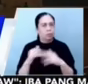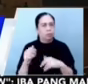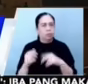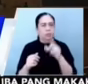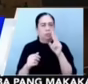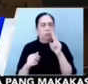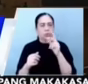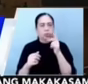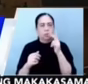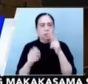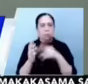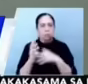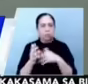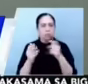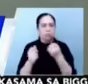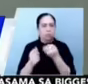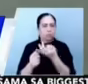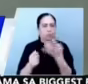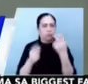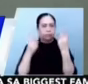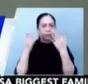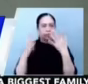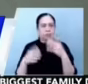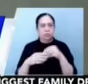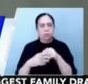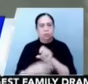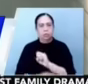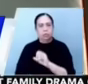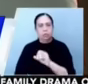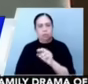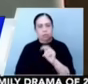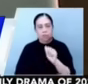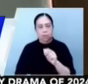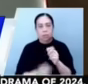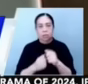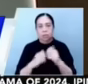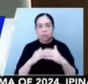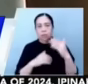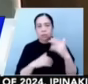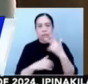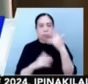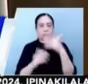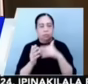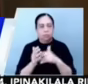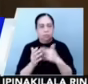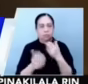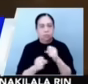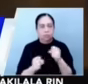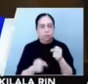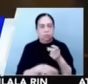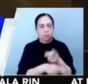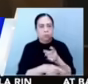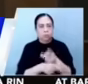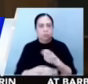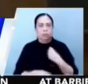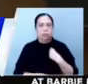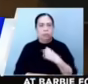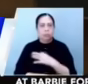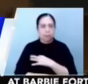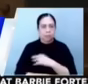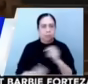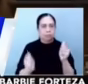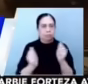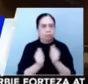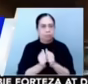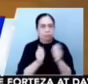ang kabuuang bilang ng mga bisita sa SONA. Bukod pa yan sa aabot sa 3,000 security at congressional staff. Kaya kasama sa paghahandang